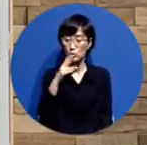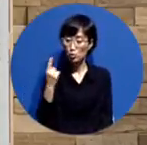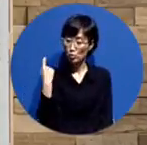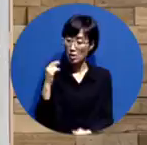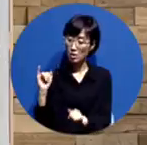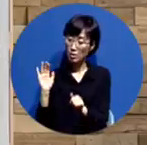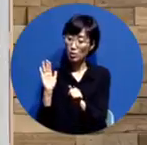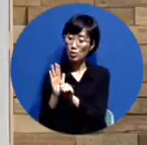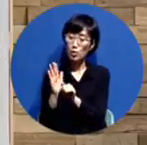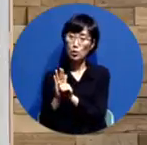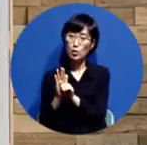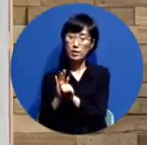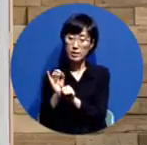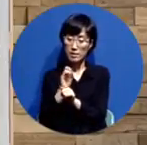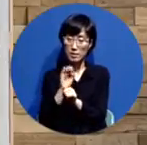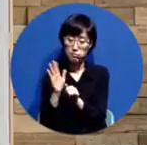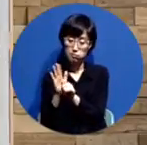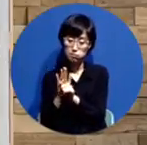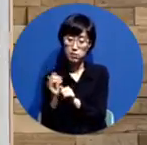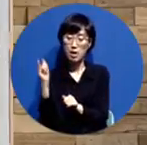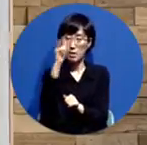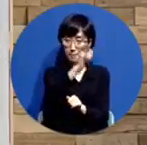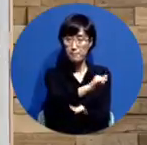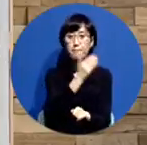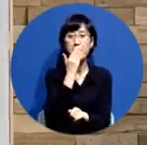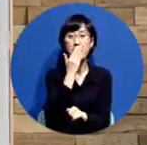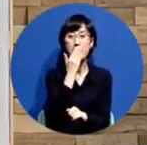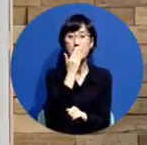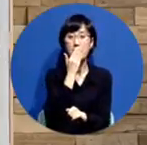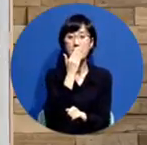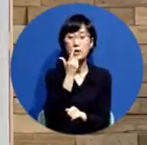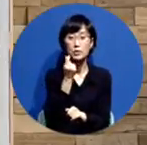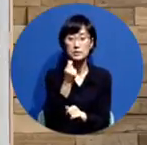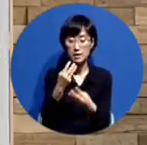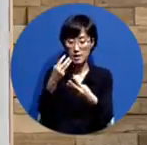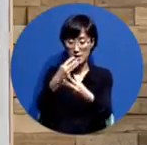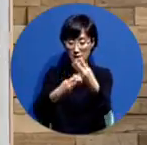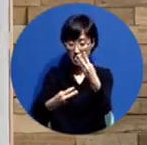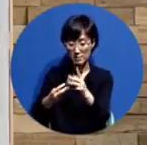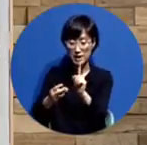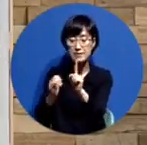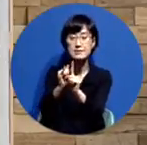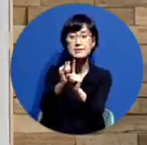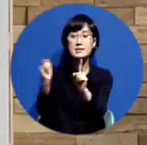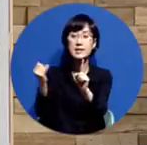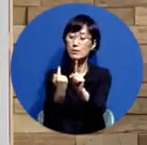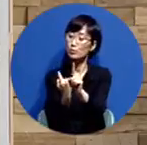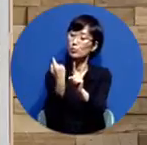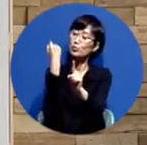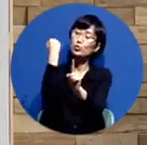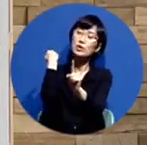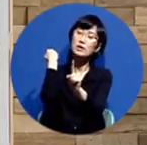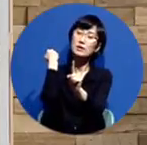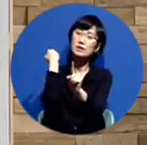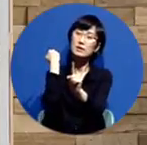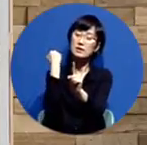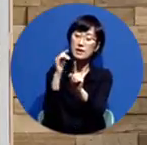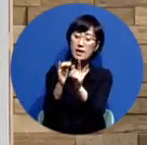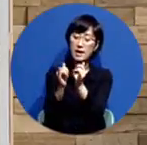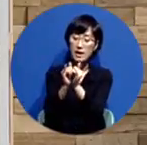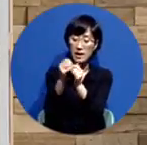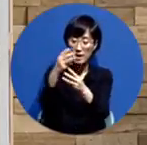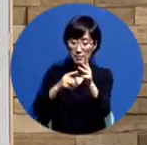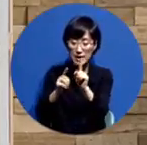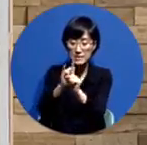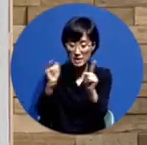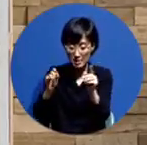他去留学 렘넌트한명만봐도귀중한데그뒤에어마어마하는거예요 说只是看一位 remnant 也是很